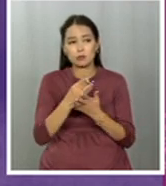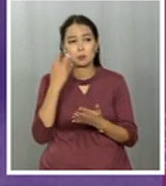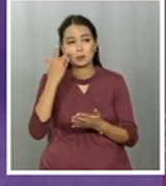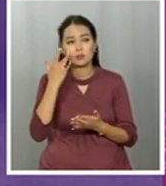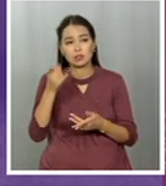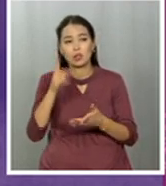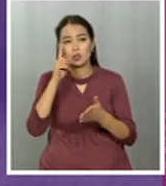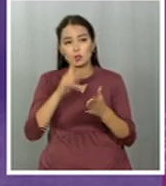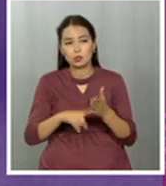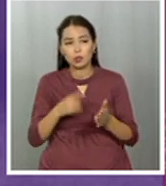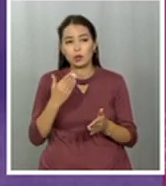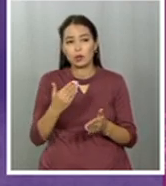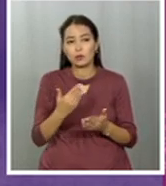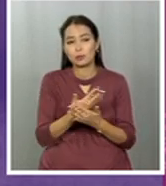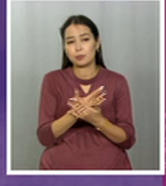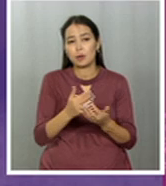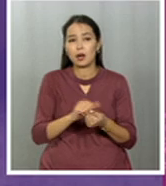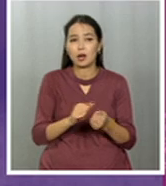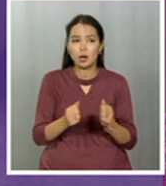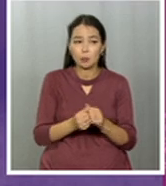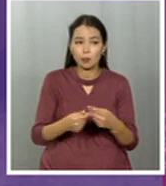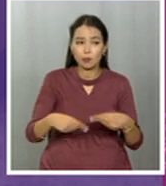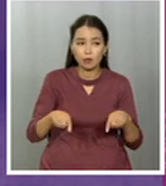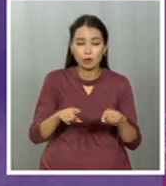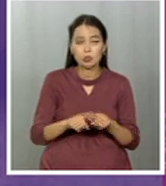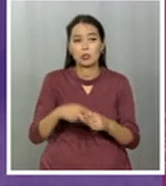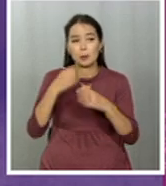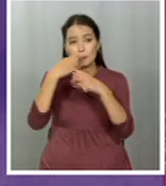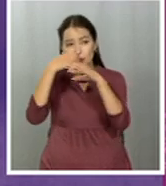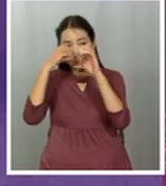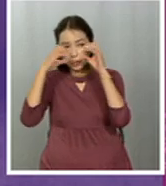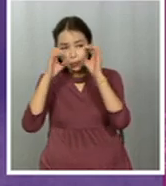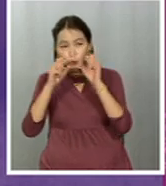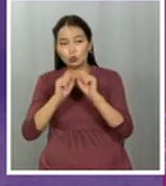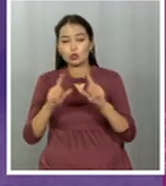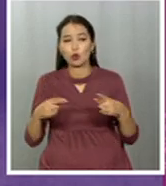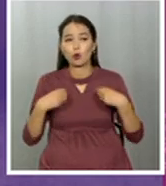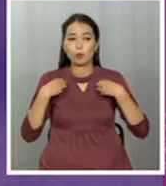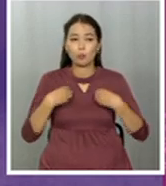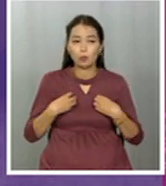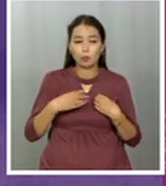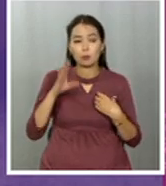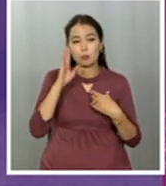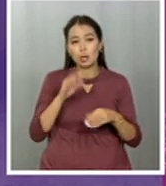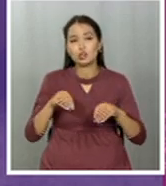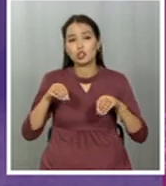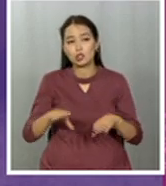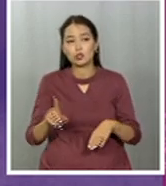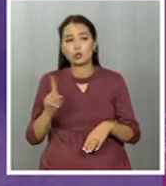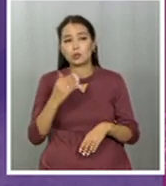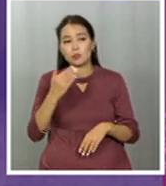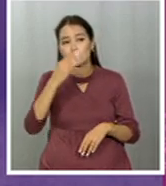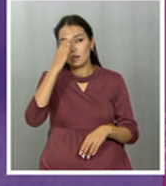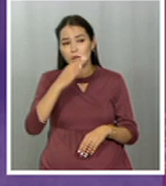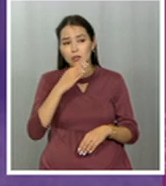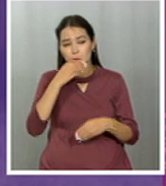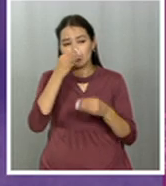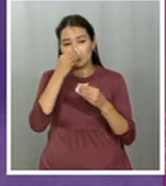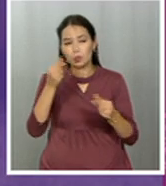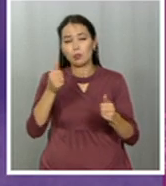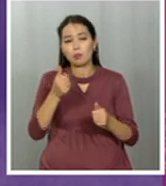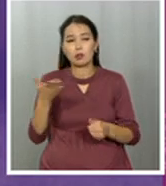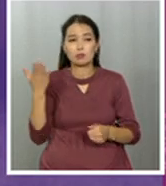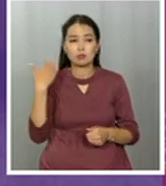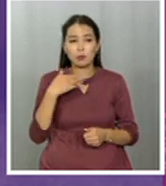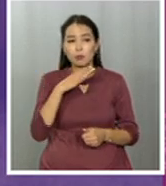– камням в округе, биноклю, школьному портфелю. Мальчик решил, что его отец, пропавший много лет назад,